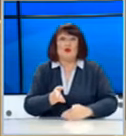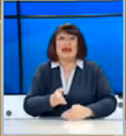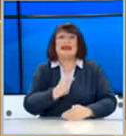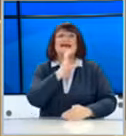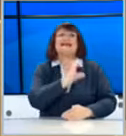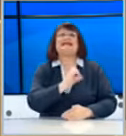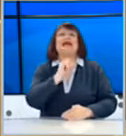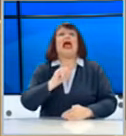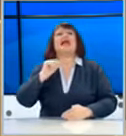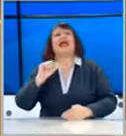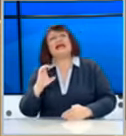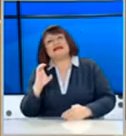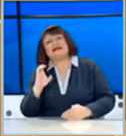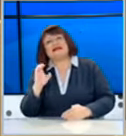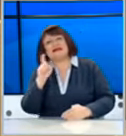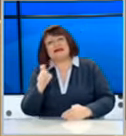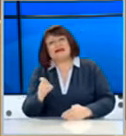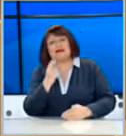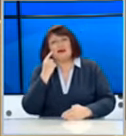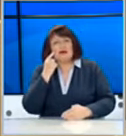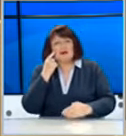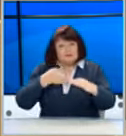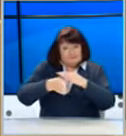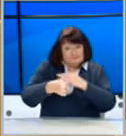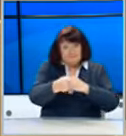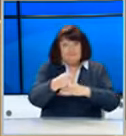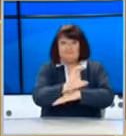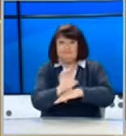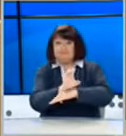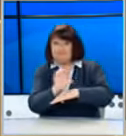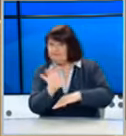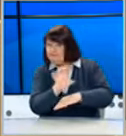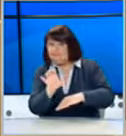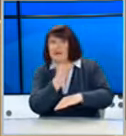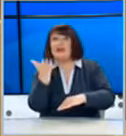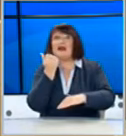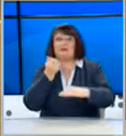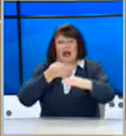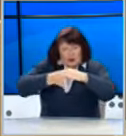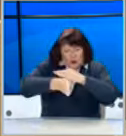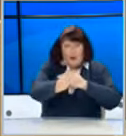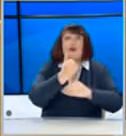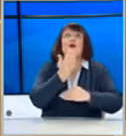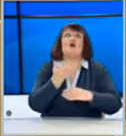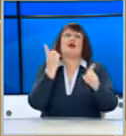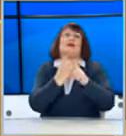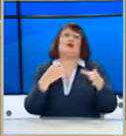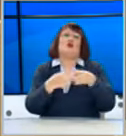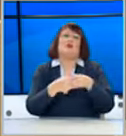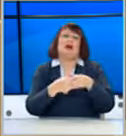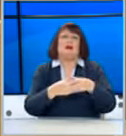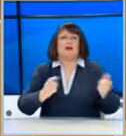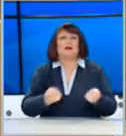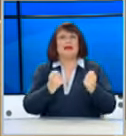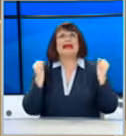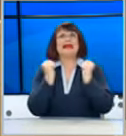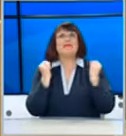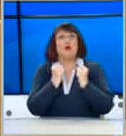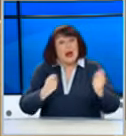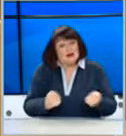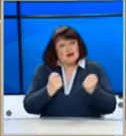μια πρόσβαση που όμως είναι μια πλαστή πρόσβαση, διότι δεν υπάρχει βατότητα. Αξιοποίηση τον χειμώνα